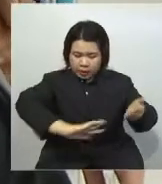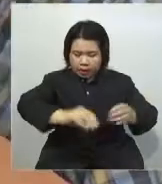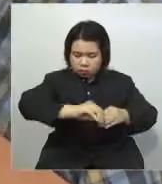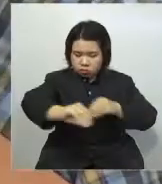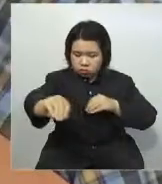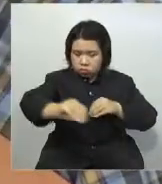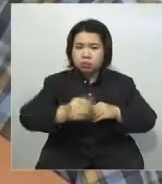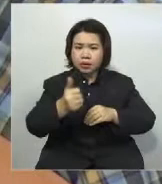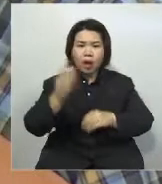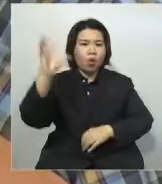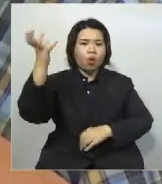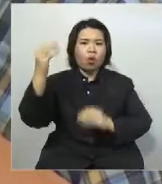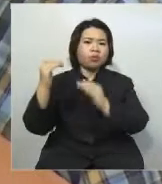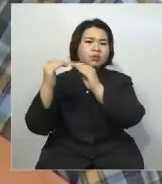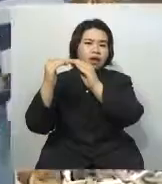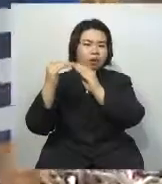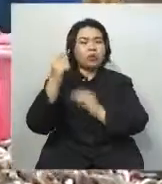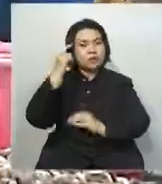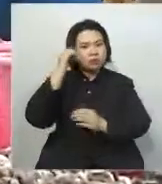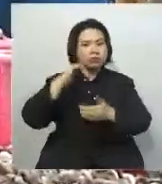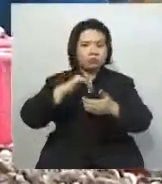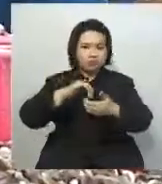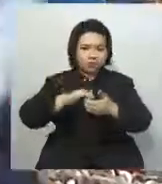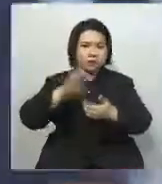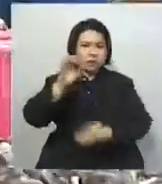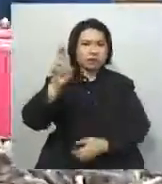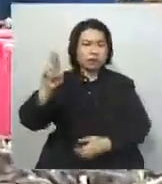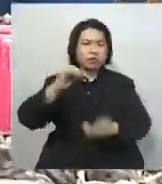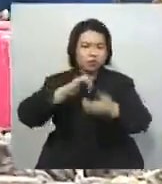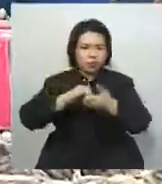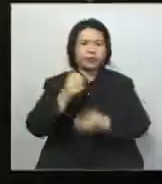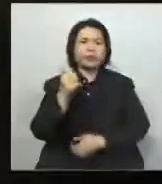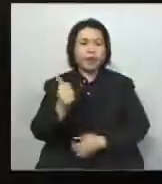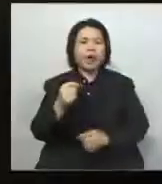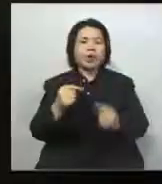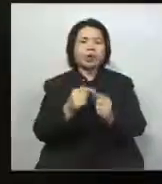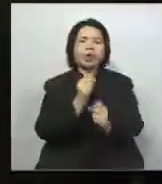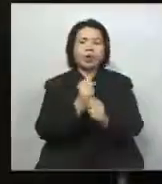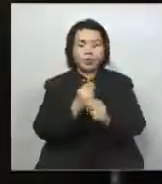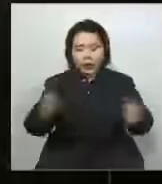ากลและพร้อมที่จะเป็นหุ้นส่วนความร่วมมือกับสหภาพยุโรปในการส่งเสริม